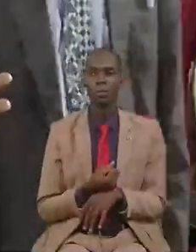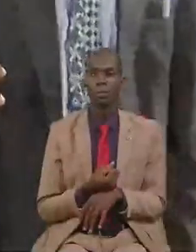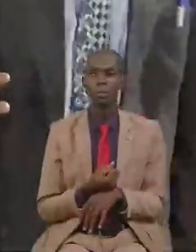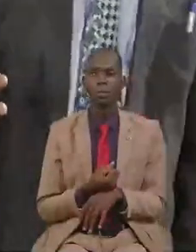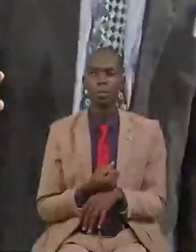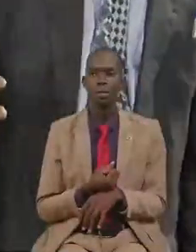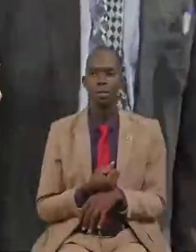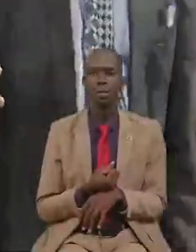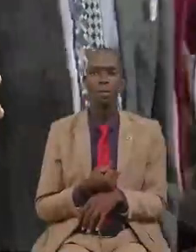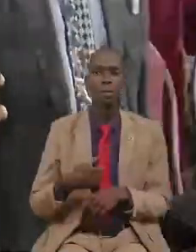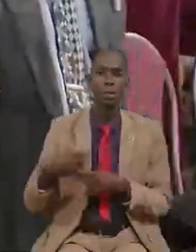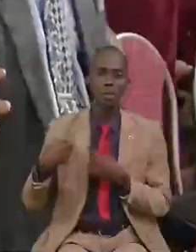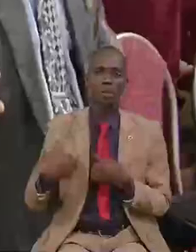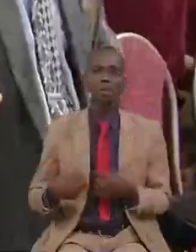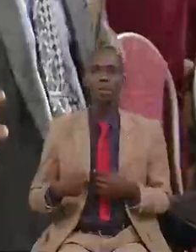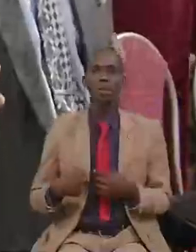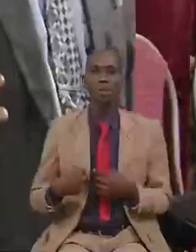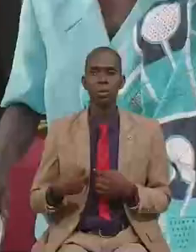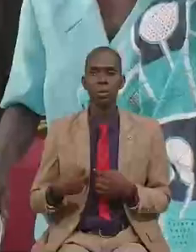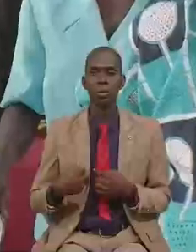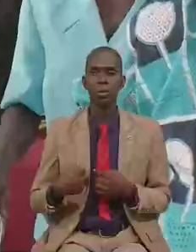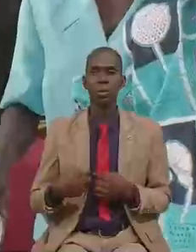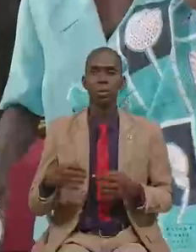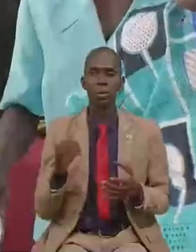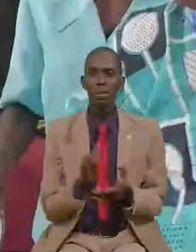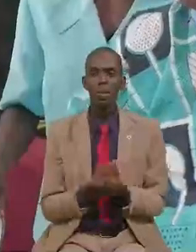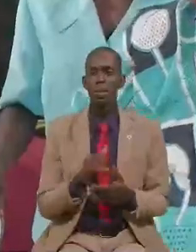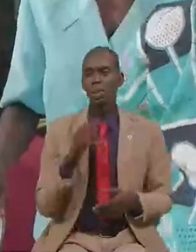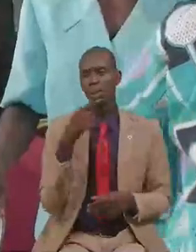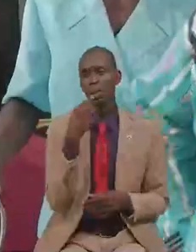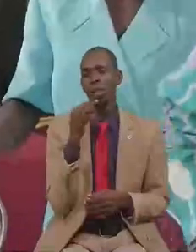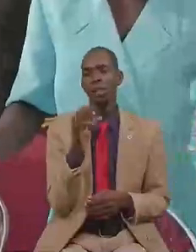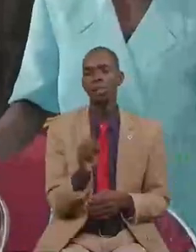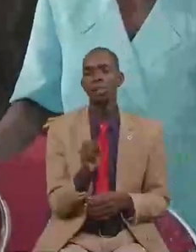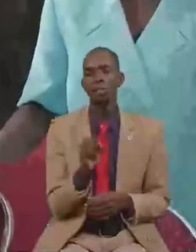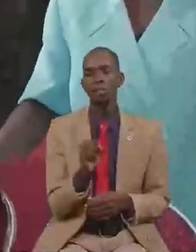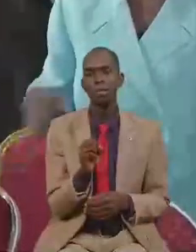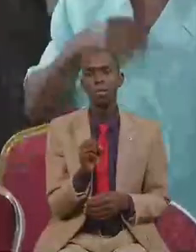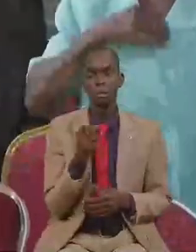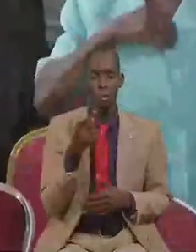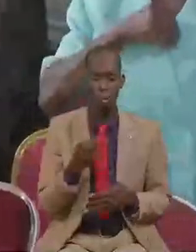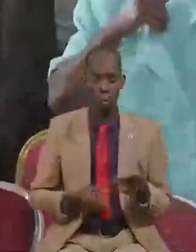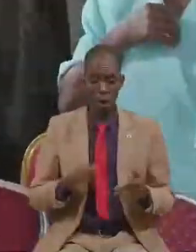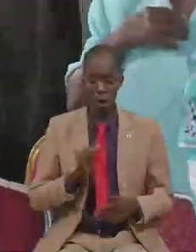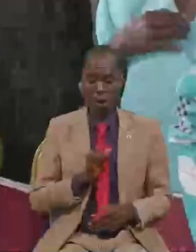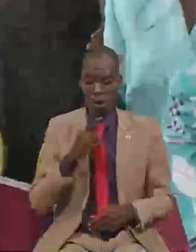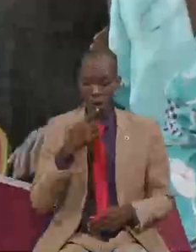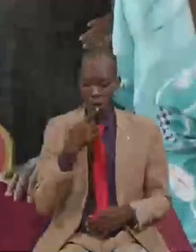Ce cœur endurci qui dit ce que j'ai dit, c'est ce que je